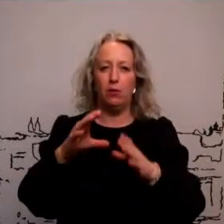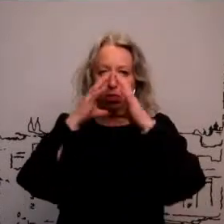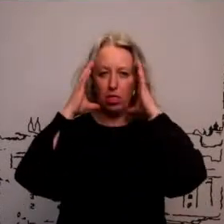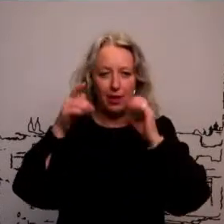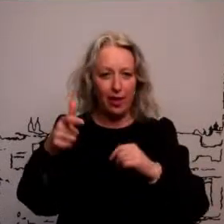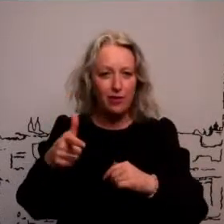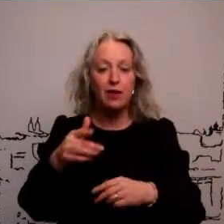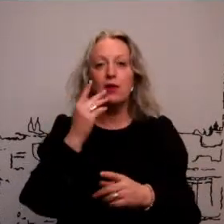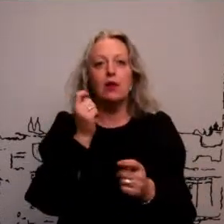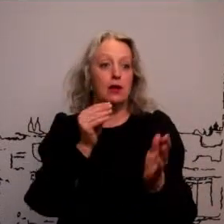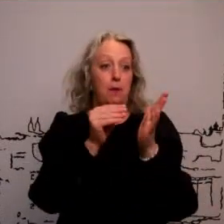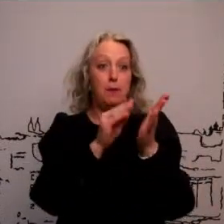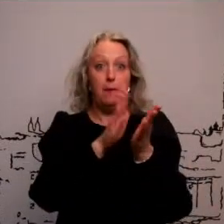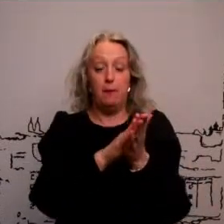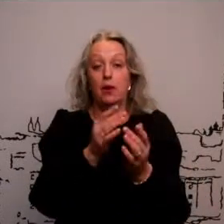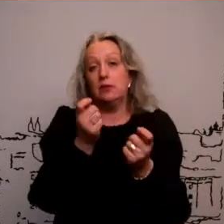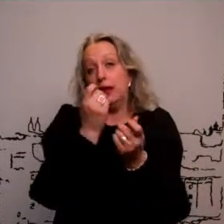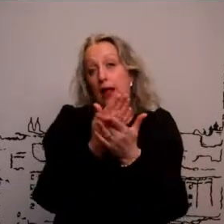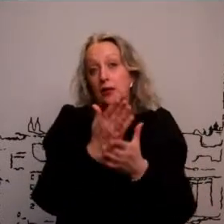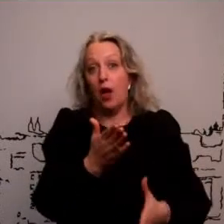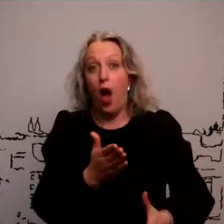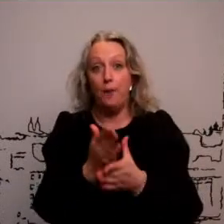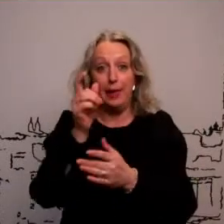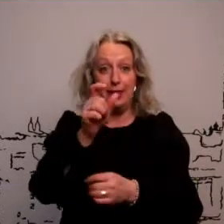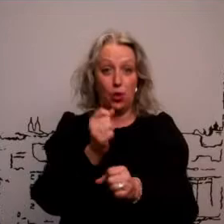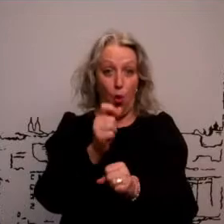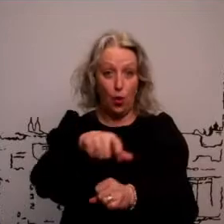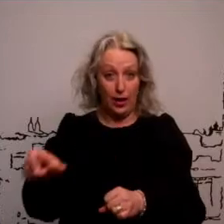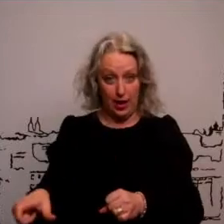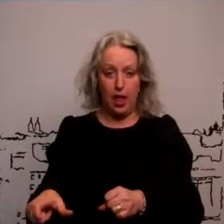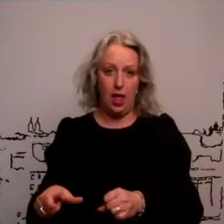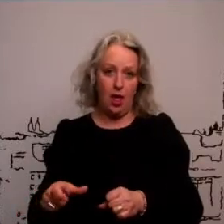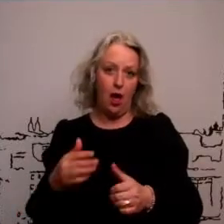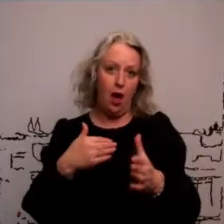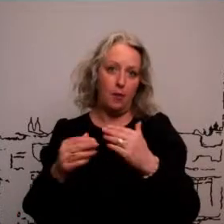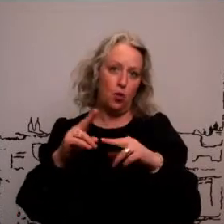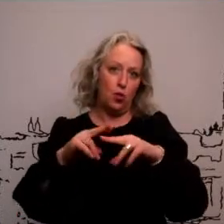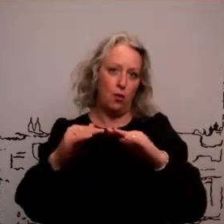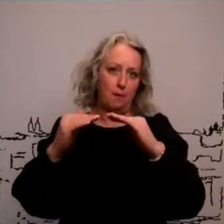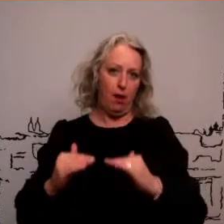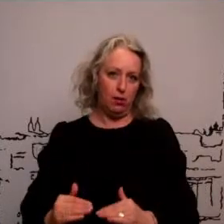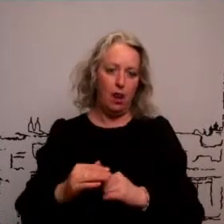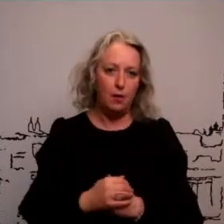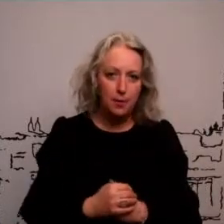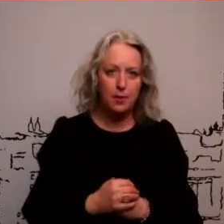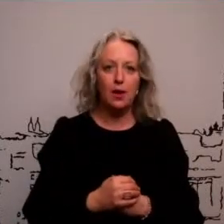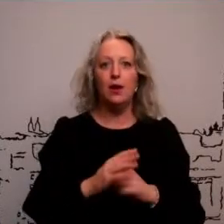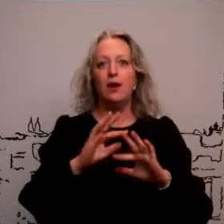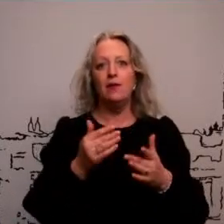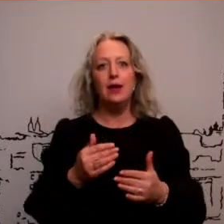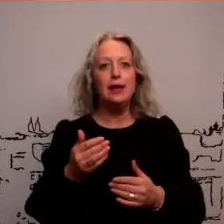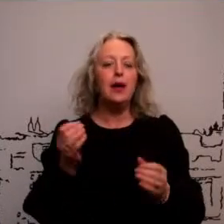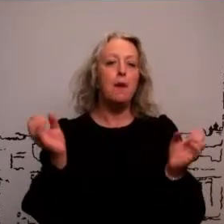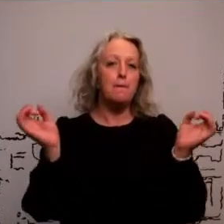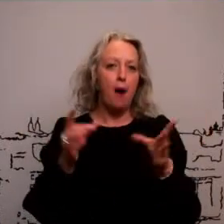näiteks abitööline, et see sellise madalama kvalifikatsiooniga ametikoht või siis näiteks baarides näiteks,